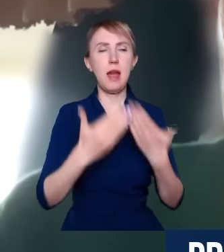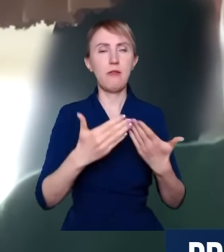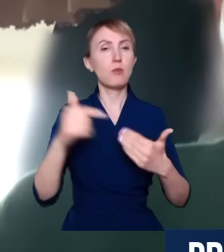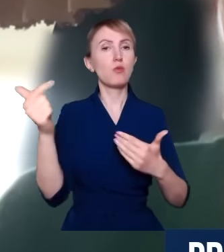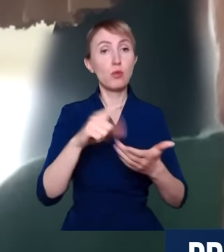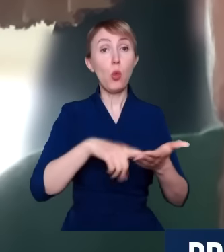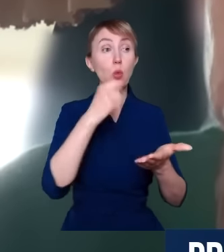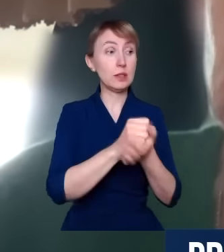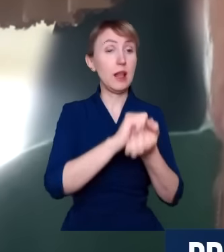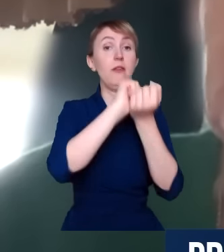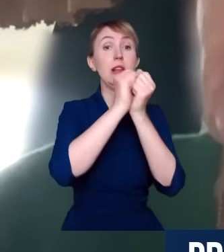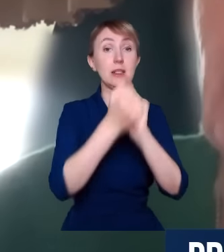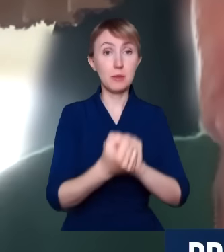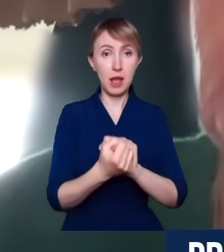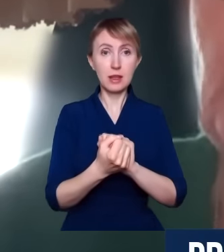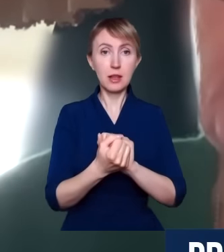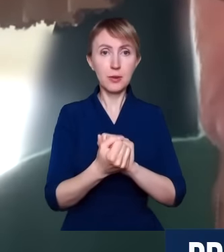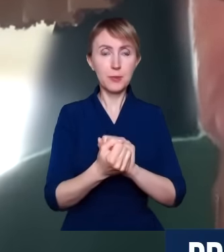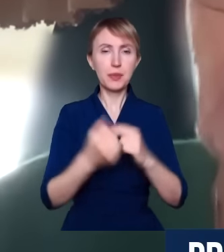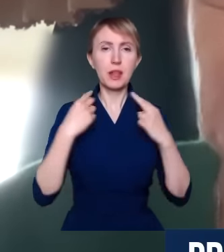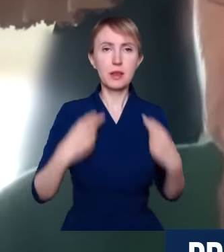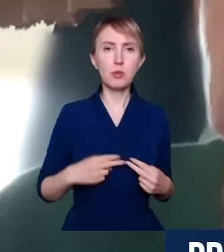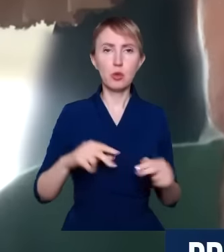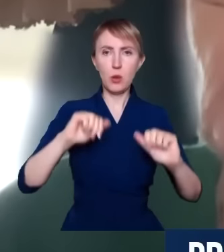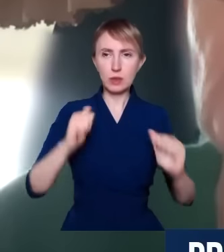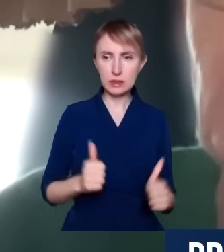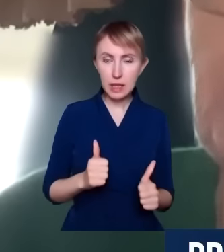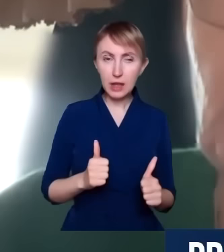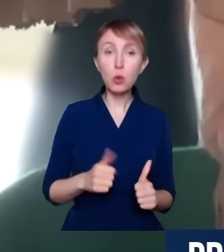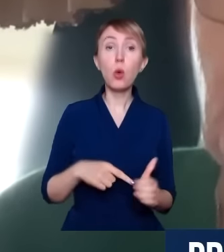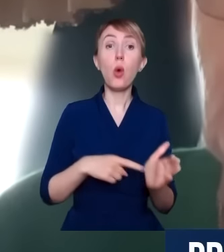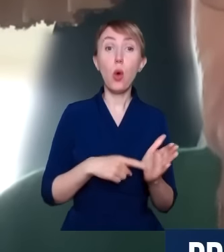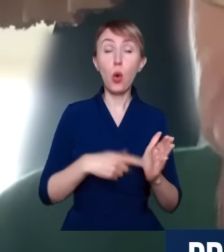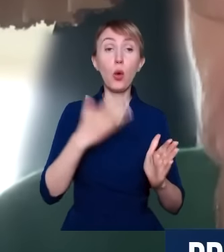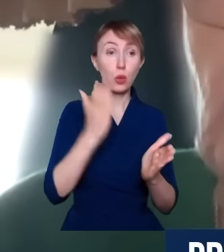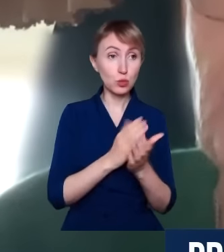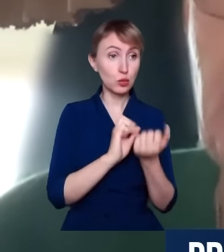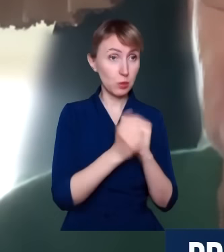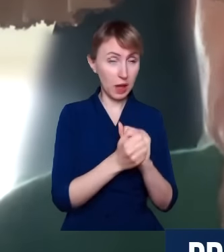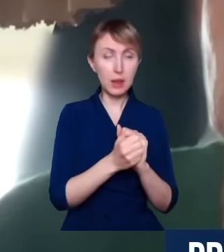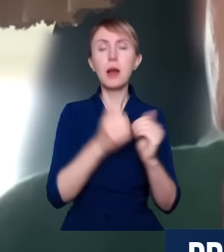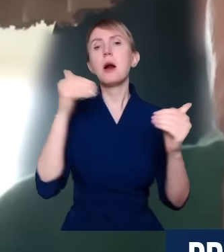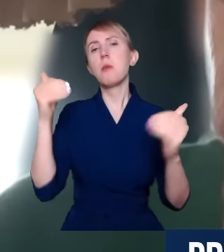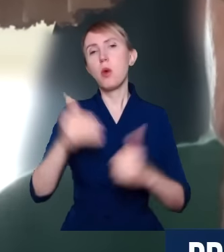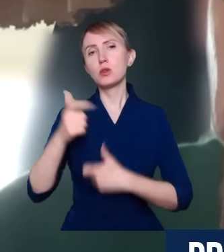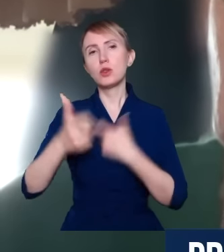o Trybunale Stanu i dopiero wtedy można podjąć w zgodzie